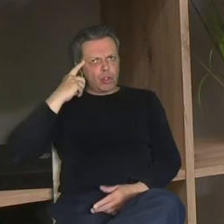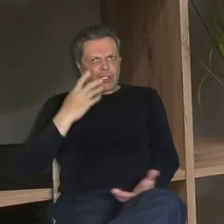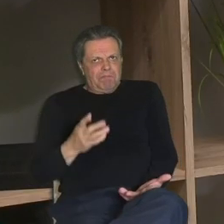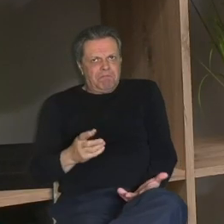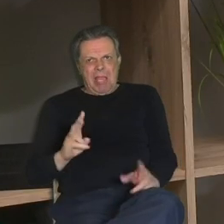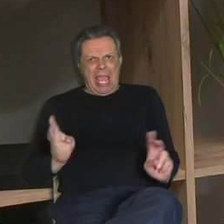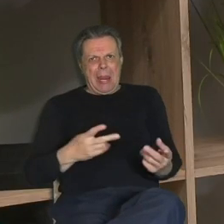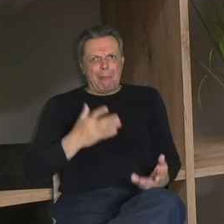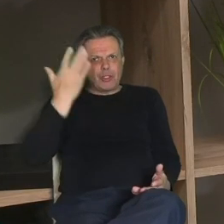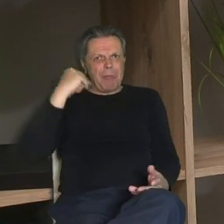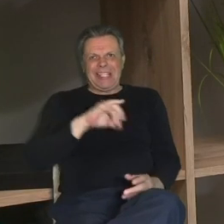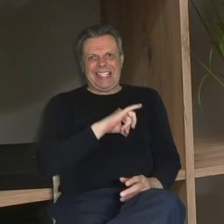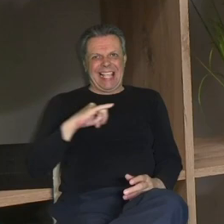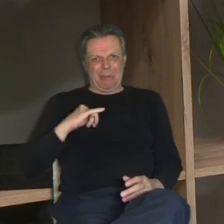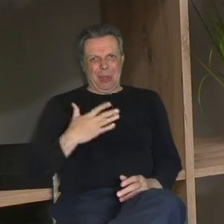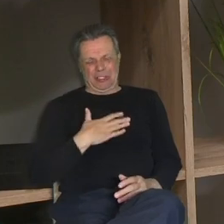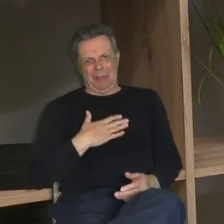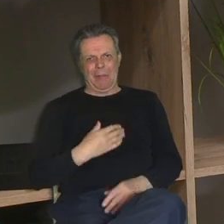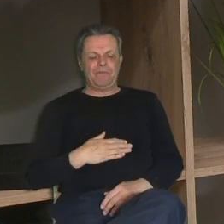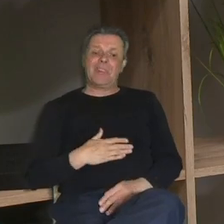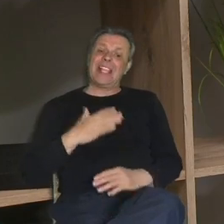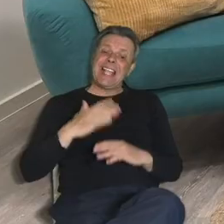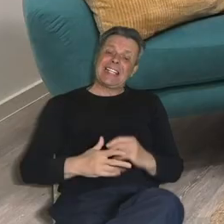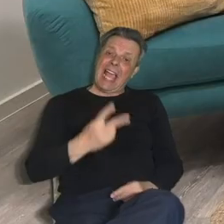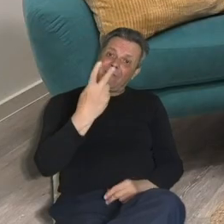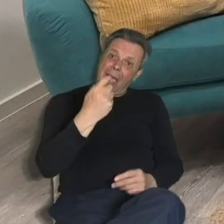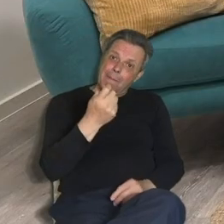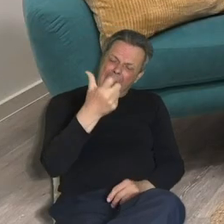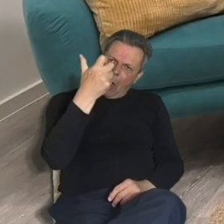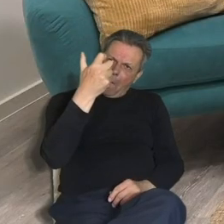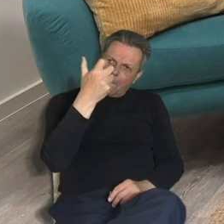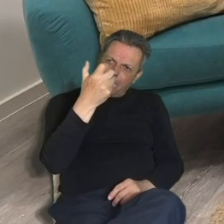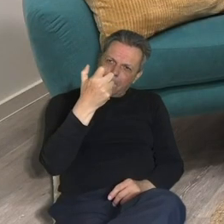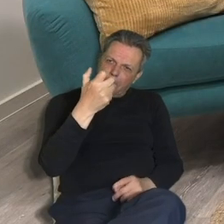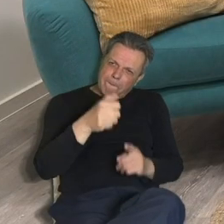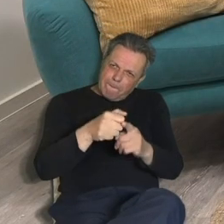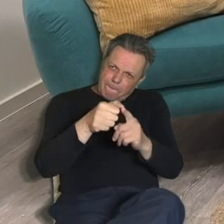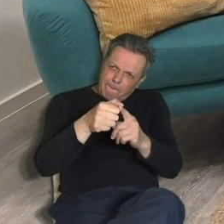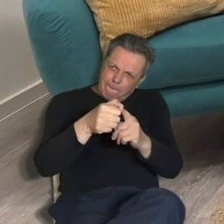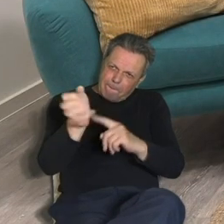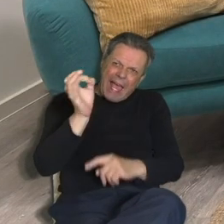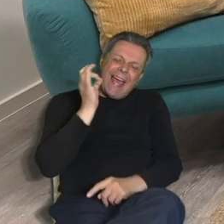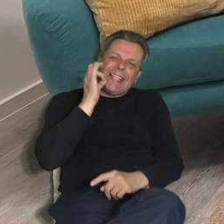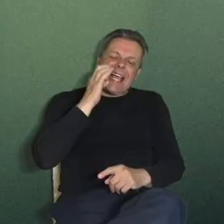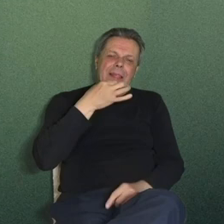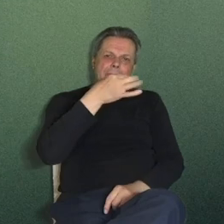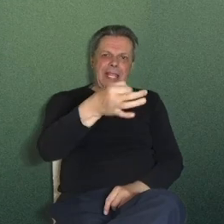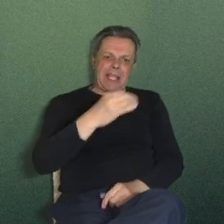sebe. I sad slijede za kraj dva malo riskantna pitanja. Pa probat ćemo, pa ko preživi.